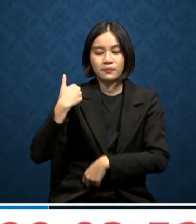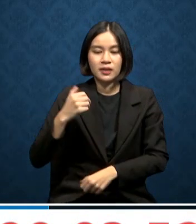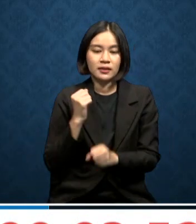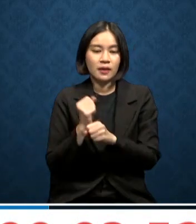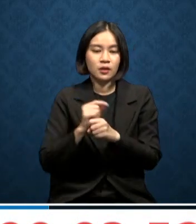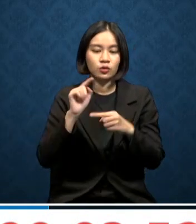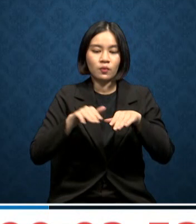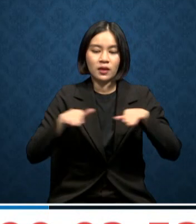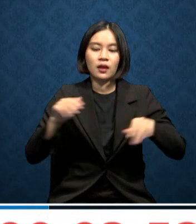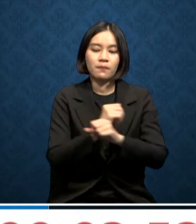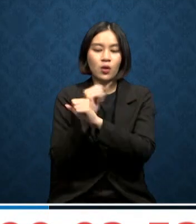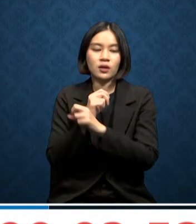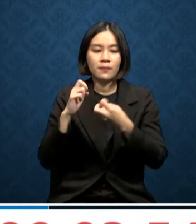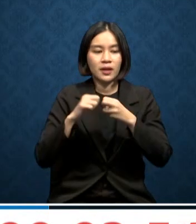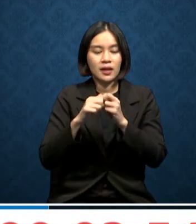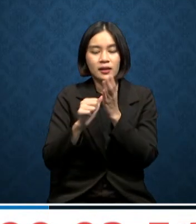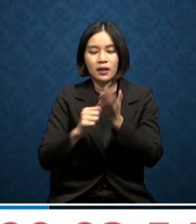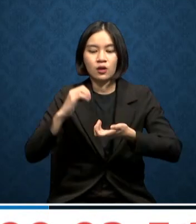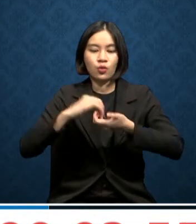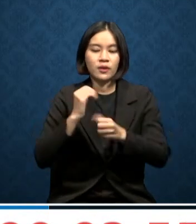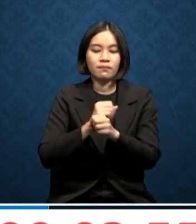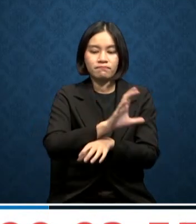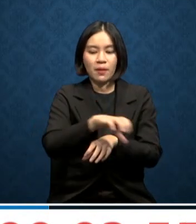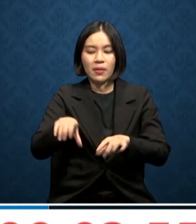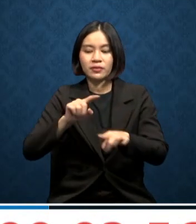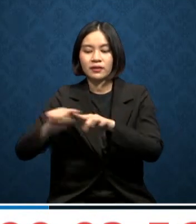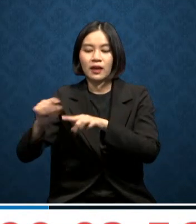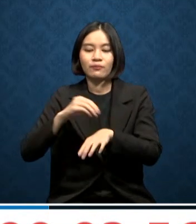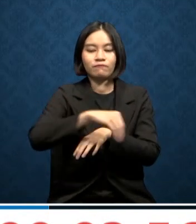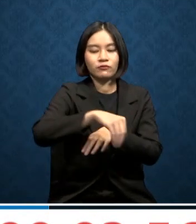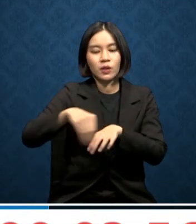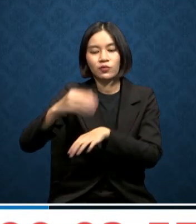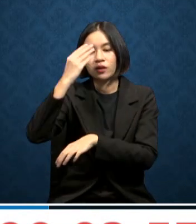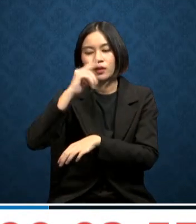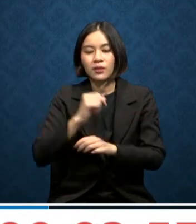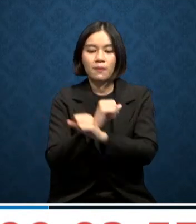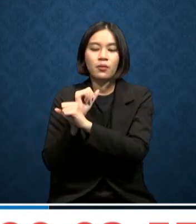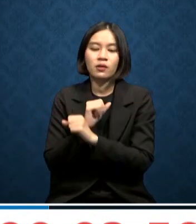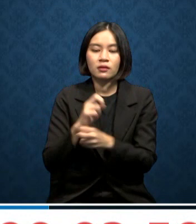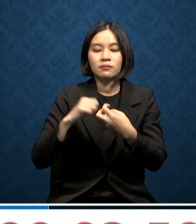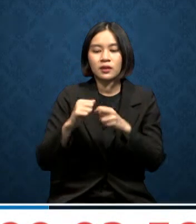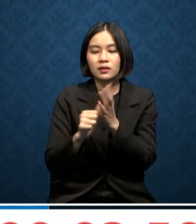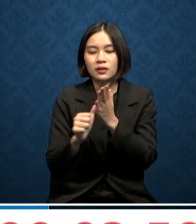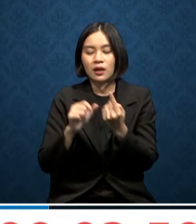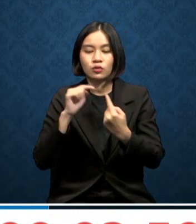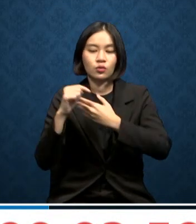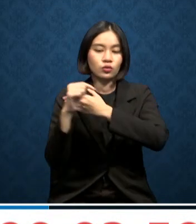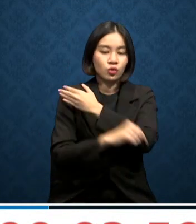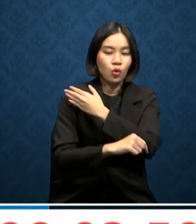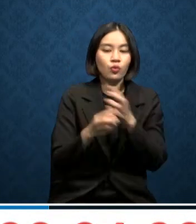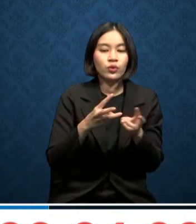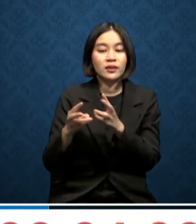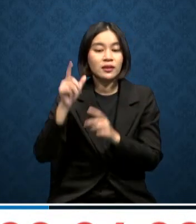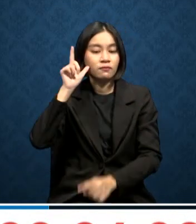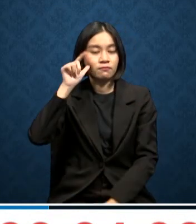เรตำเดินการมรบกป้องกัและแ้ไขปัหาร่มกัรุis- tาปกัน às würางเทคโโ attorneyในรปแบ Gang